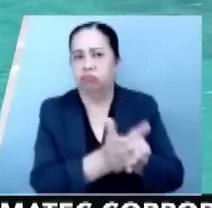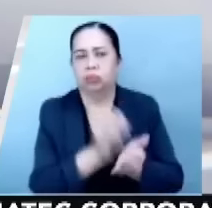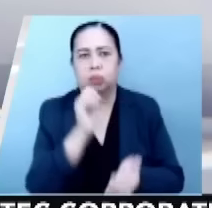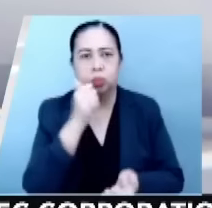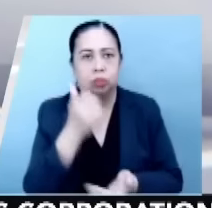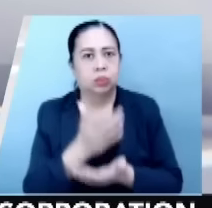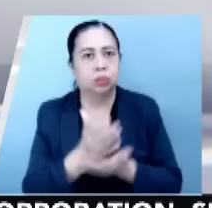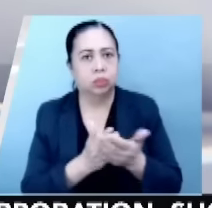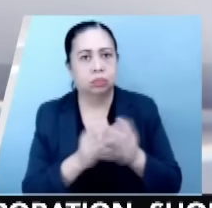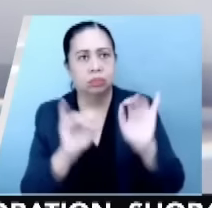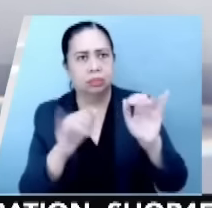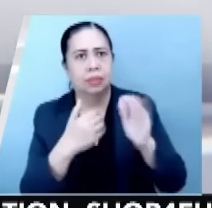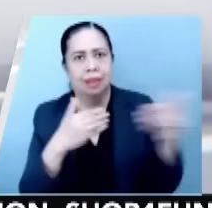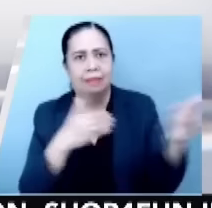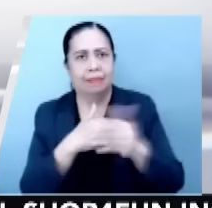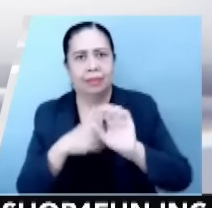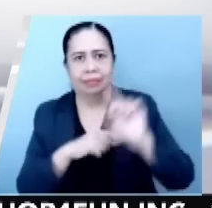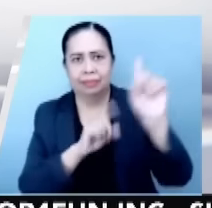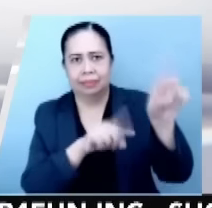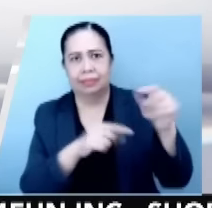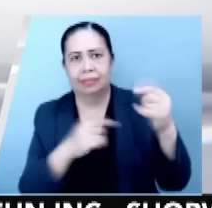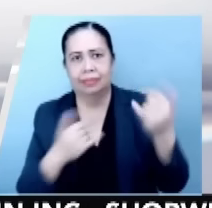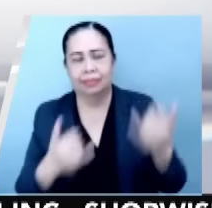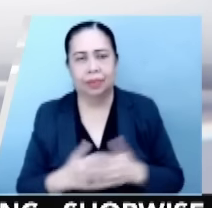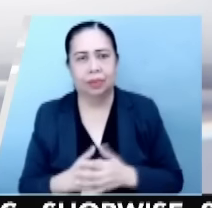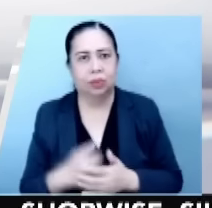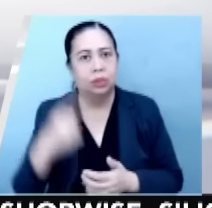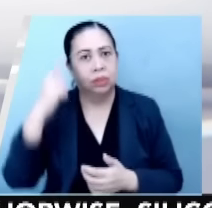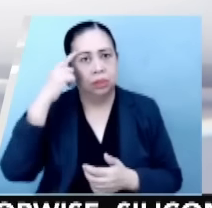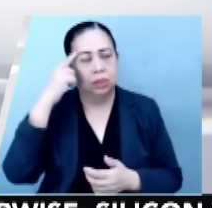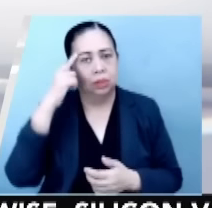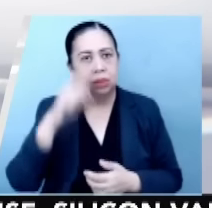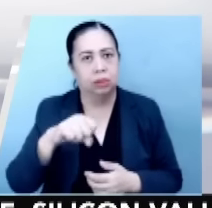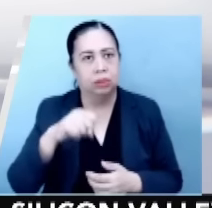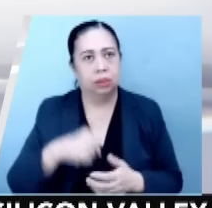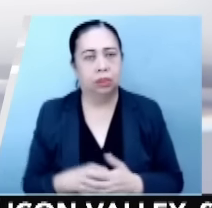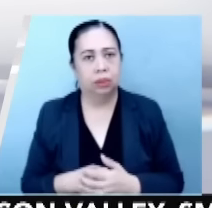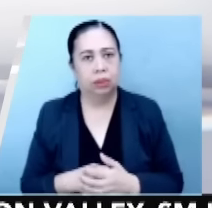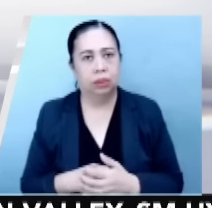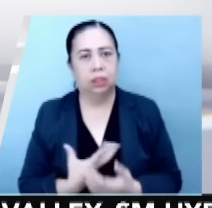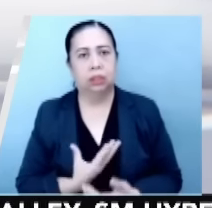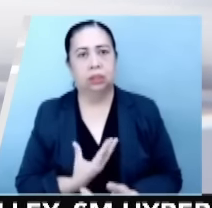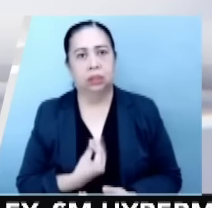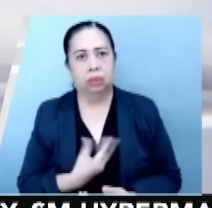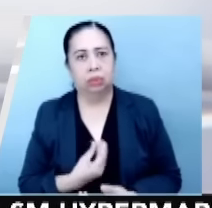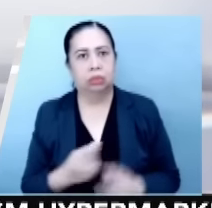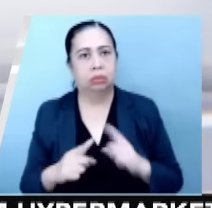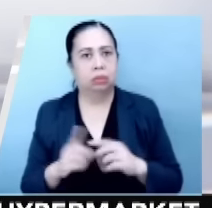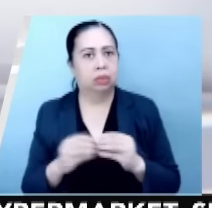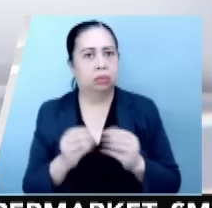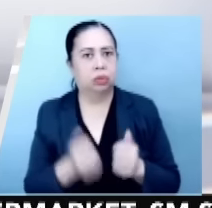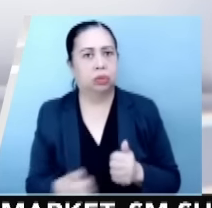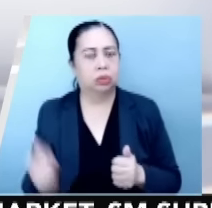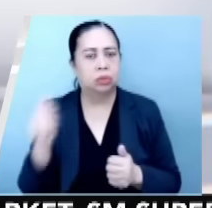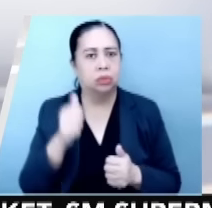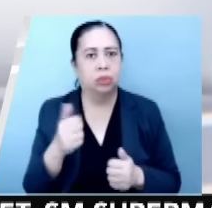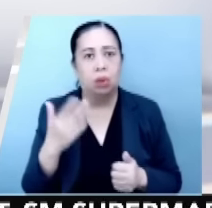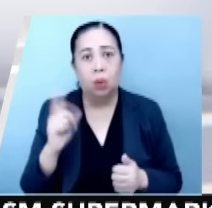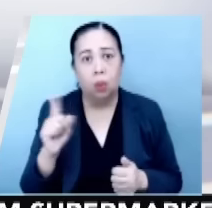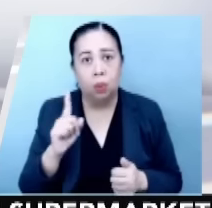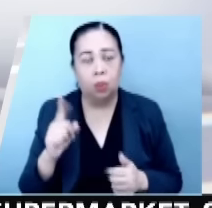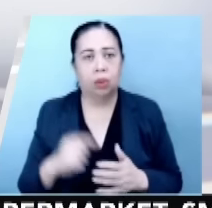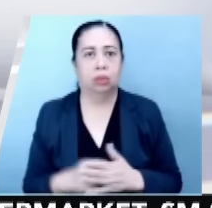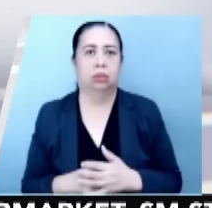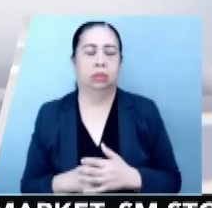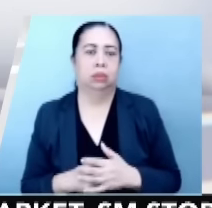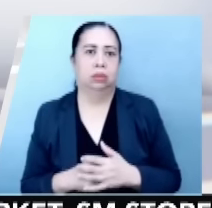na. Iniisip po namin yun, yung takot, pero mas nangingibabaw po sa amin kasi